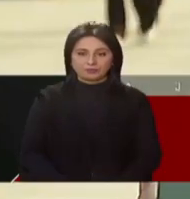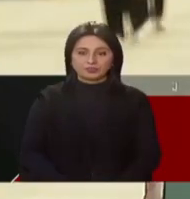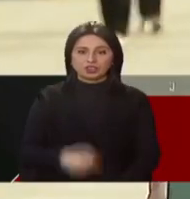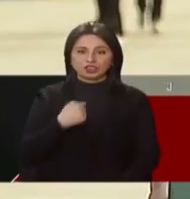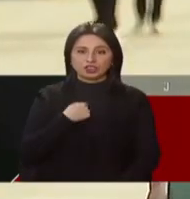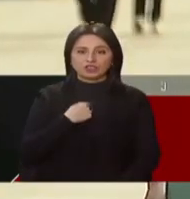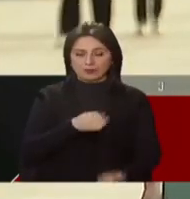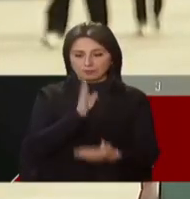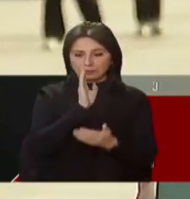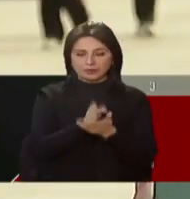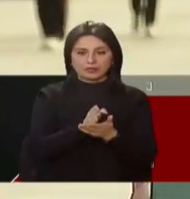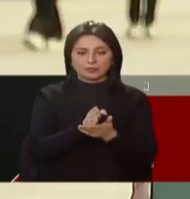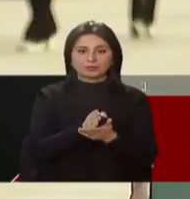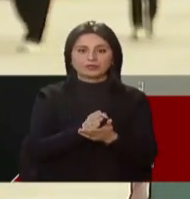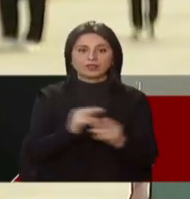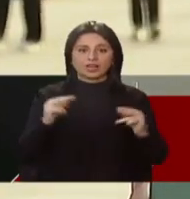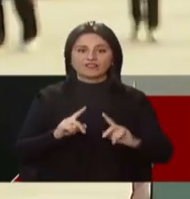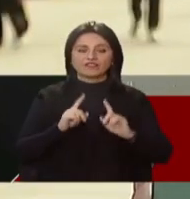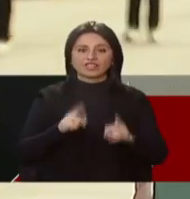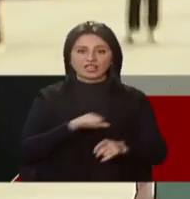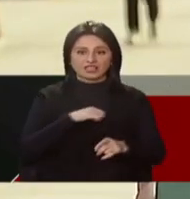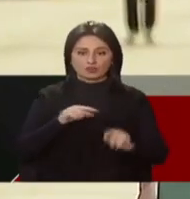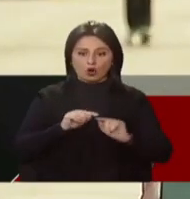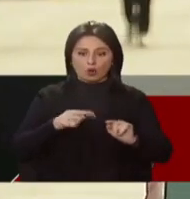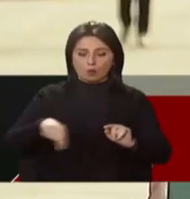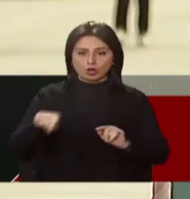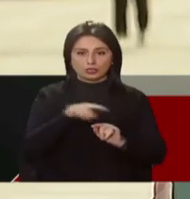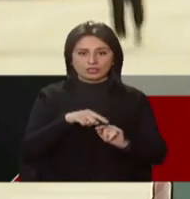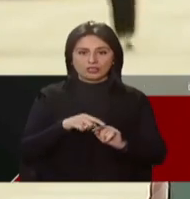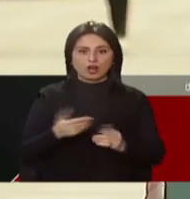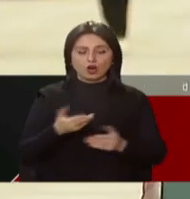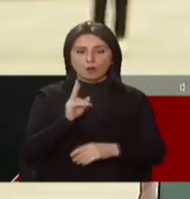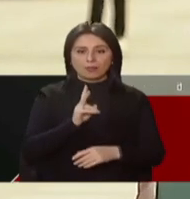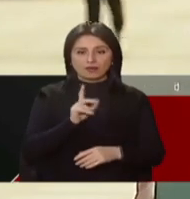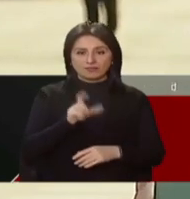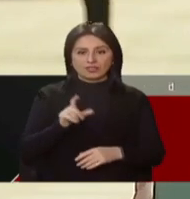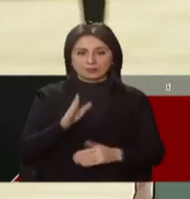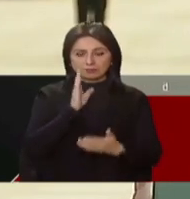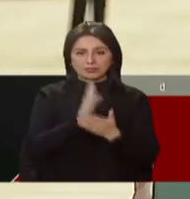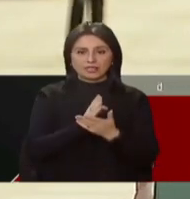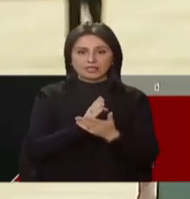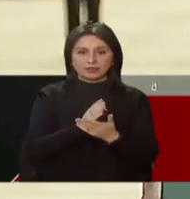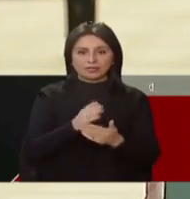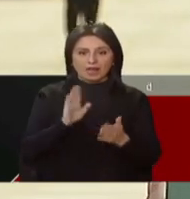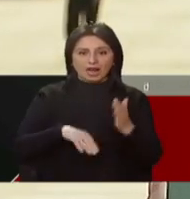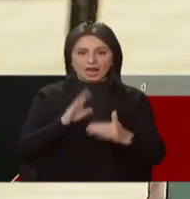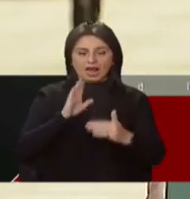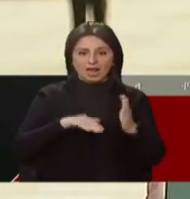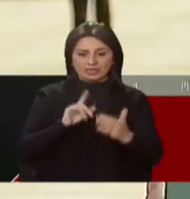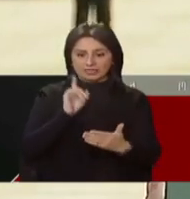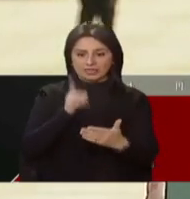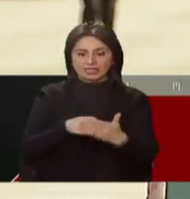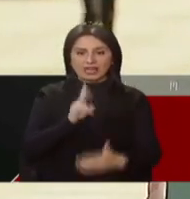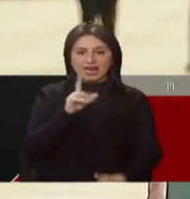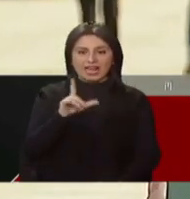ჩვენ ამას პირდაპირ გვიდასტურებენ თავად ოპოზიციის წარმომადგენლები, რომლებიც პირდაპირ ადებენ ხელს